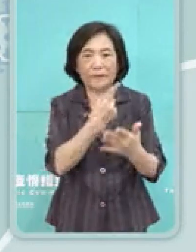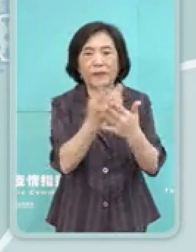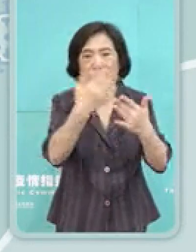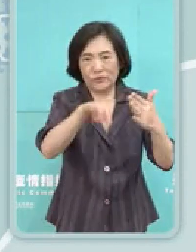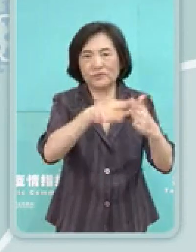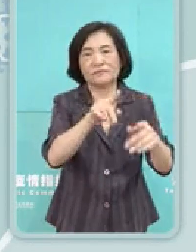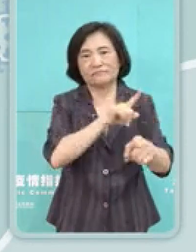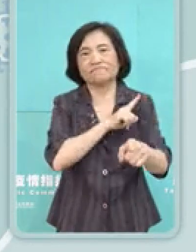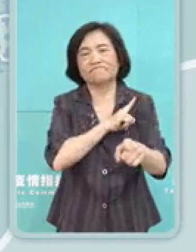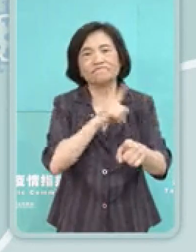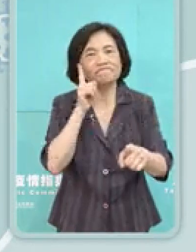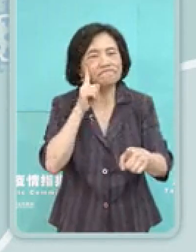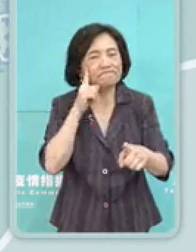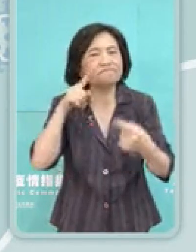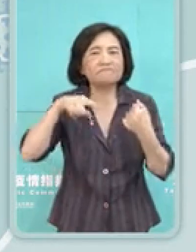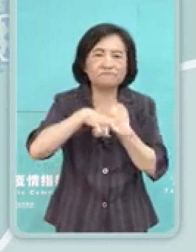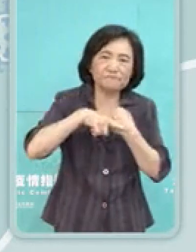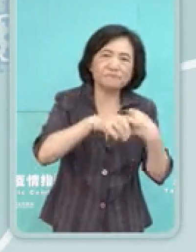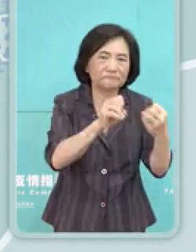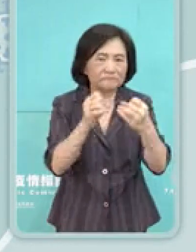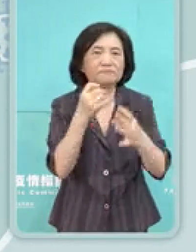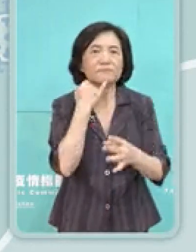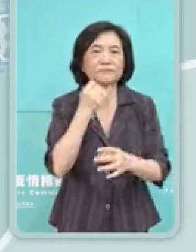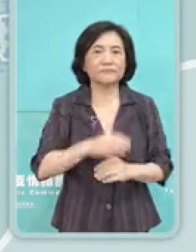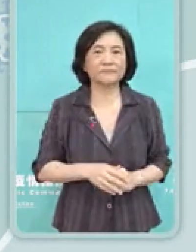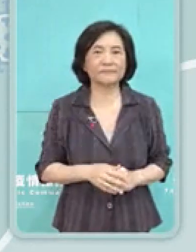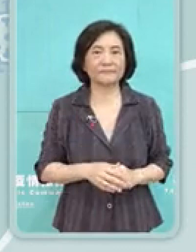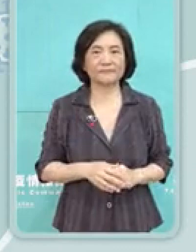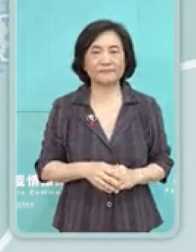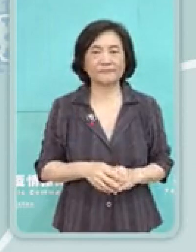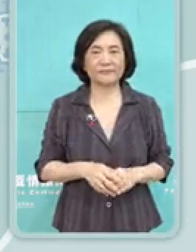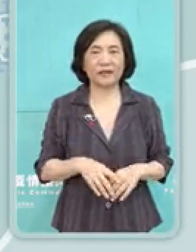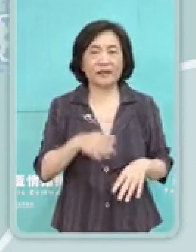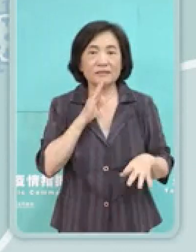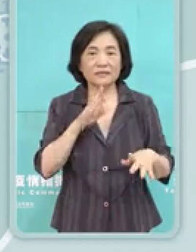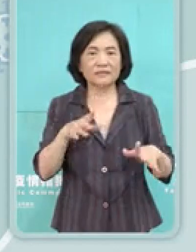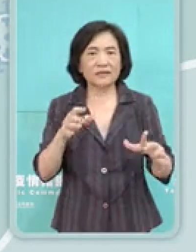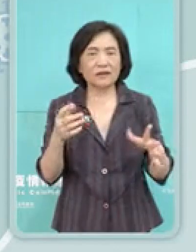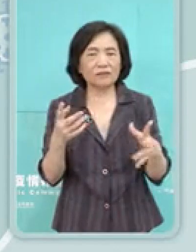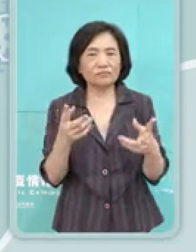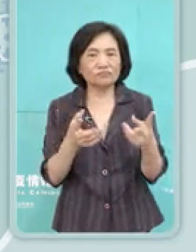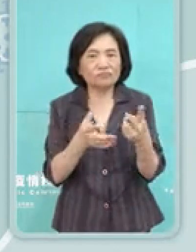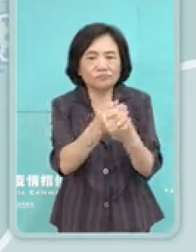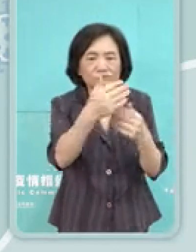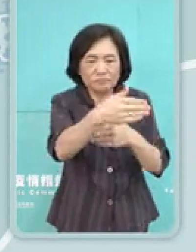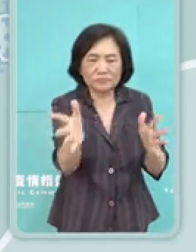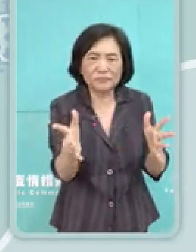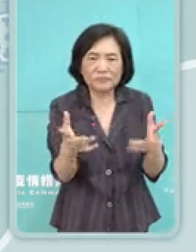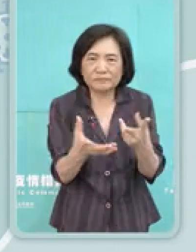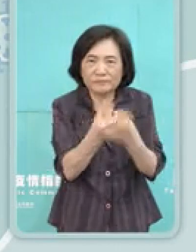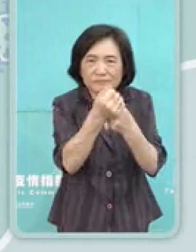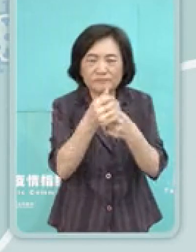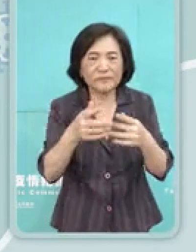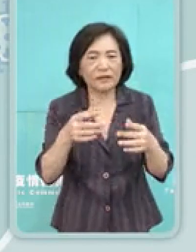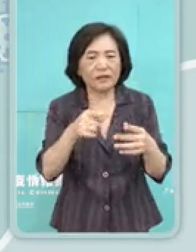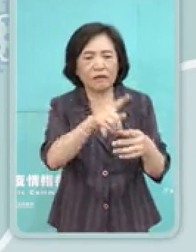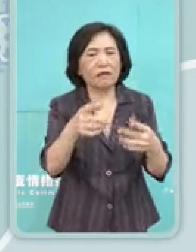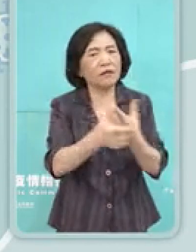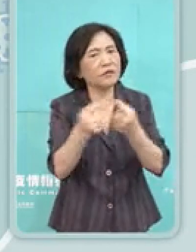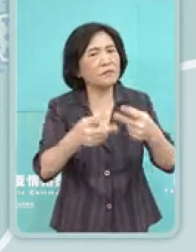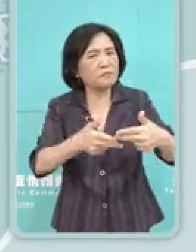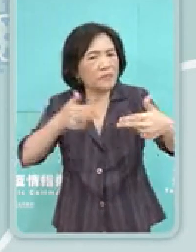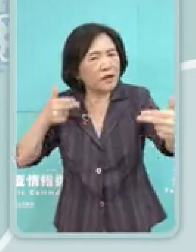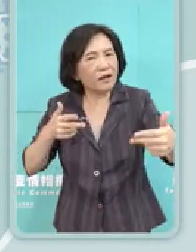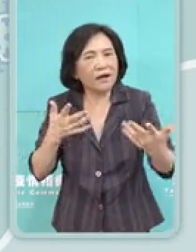校再去讨论到底是要并班呢还是同一班他远距教学。不过是这样